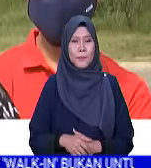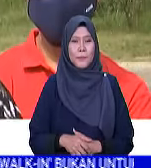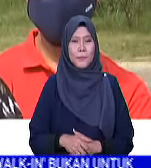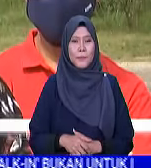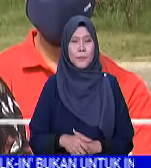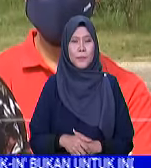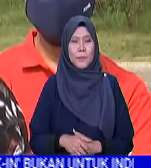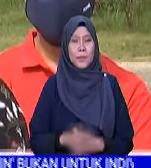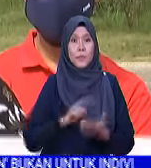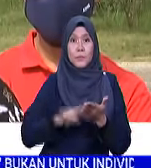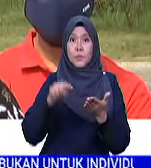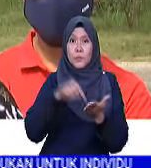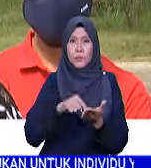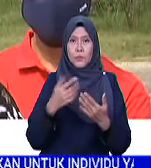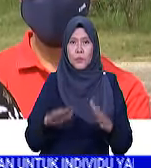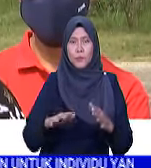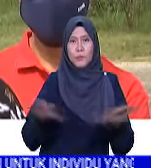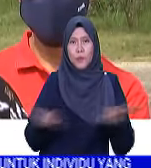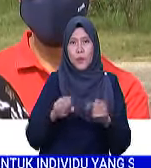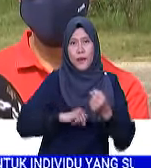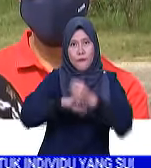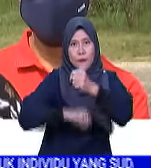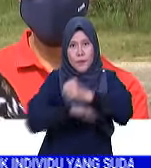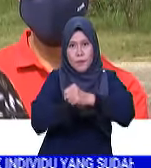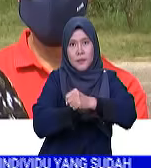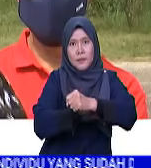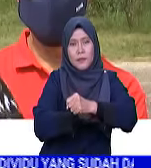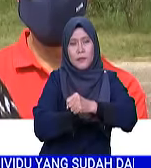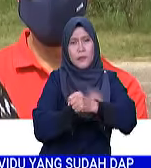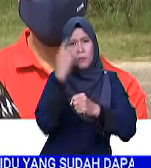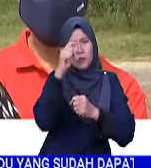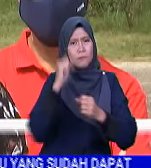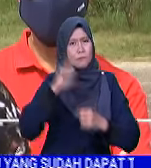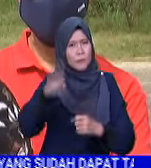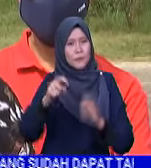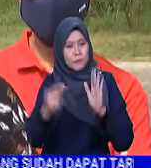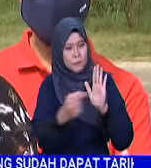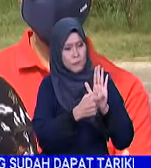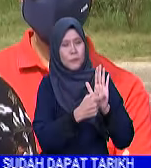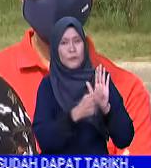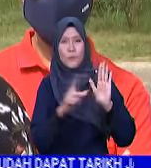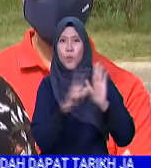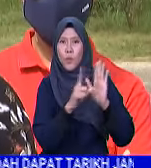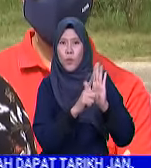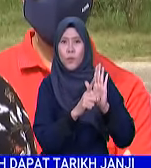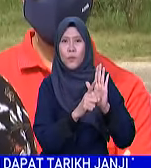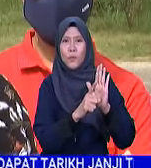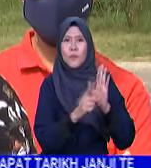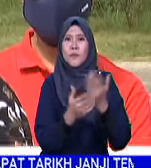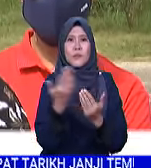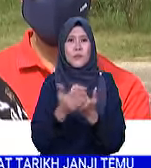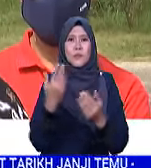Ini kita dah buat advokasi dengan pengeluar dan company yang terlibat untuk letakkan logo tersebut. Jadi ini memudahkan